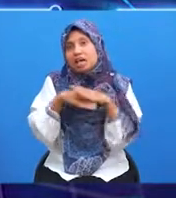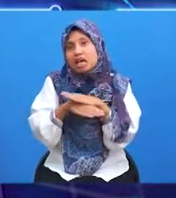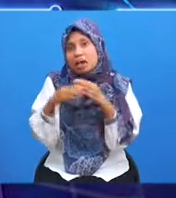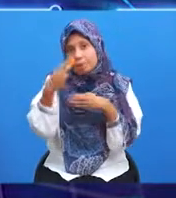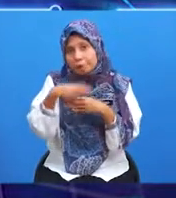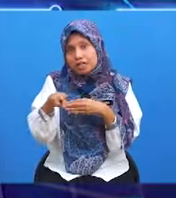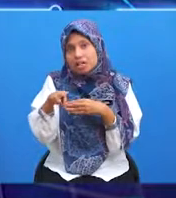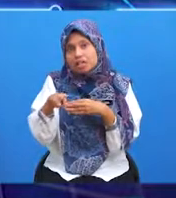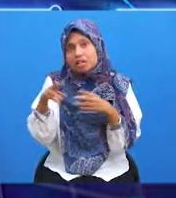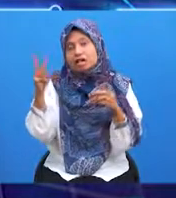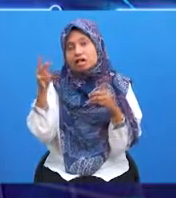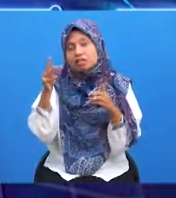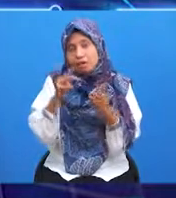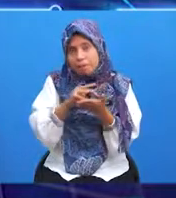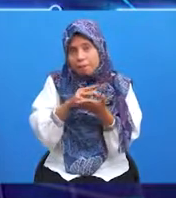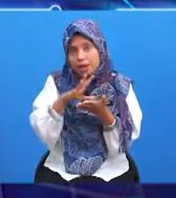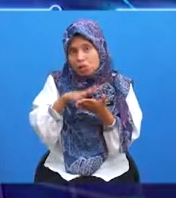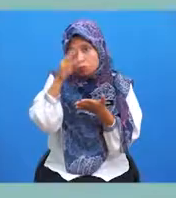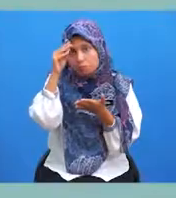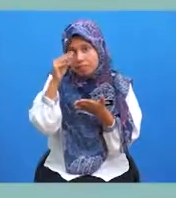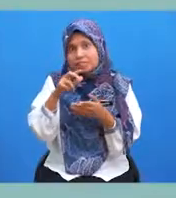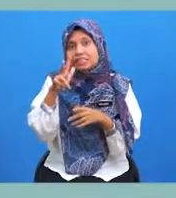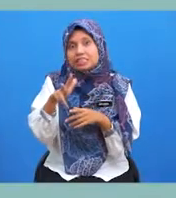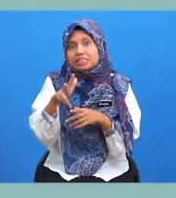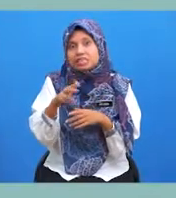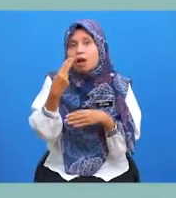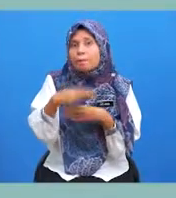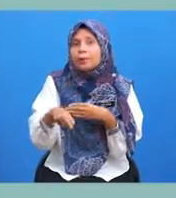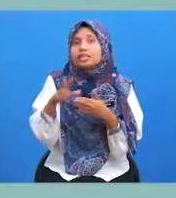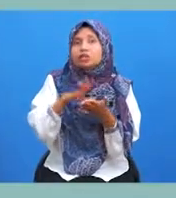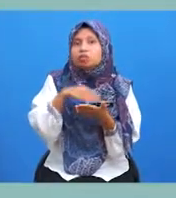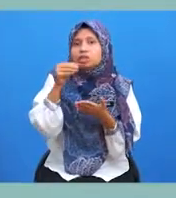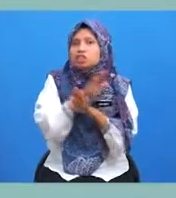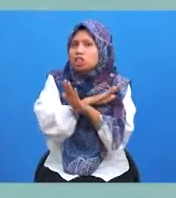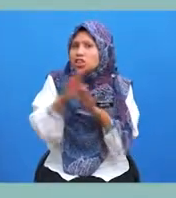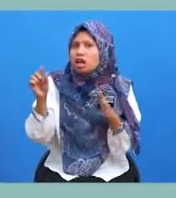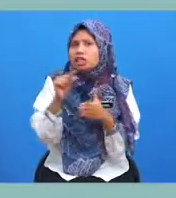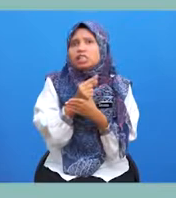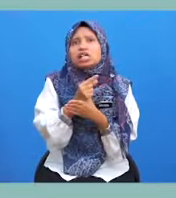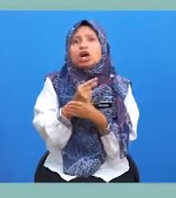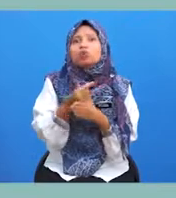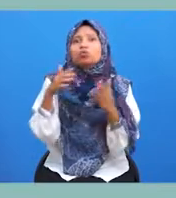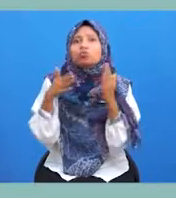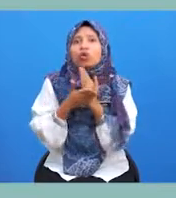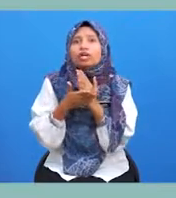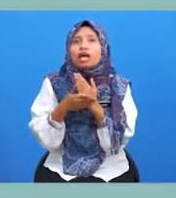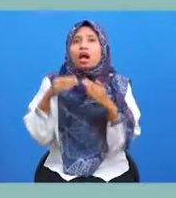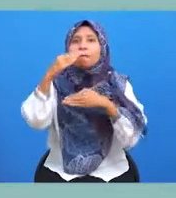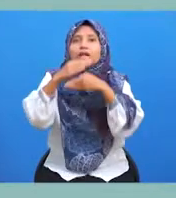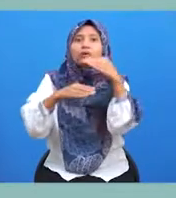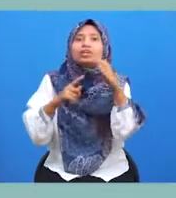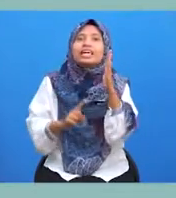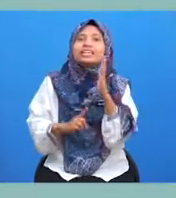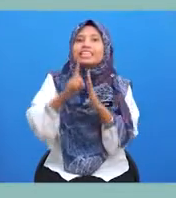maklumat yang ketiga ialah penghantaran maklumat tidak diganggu oleh